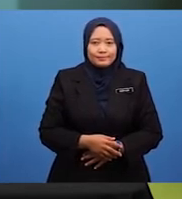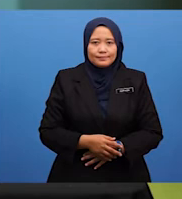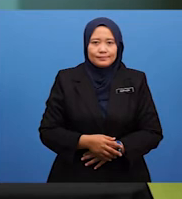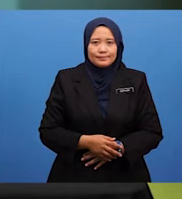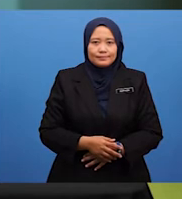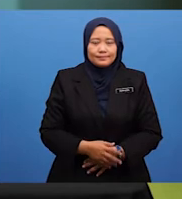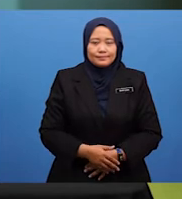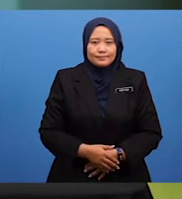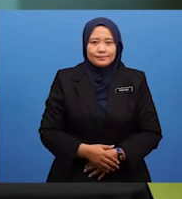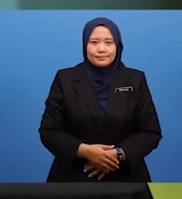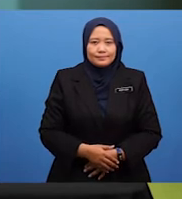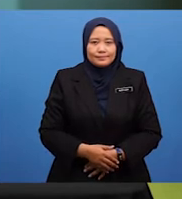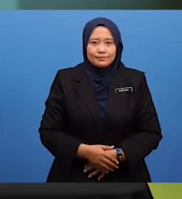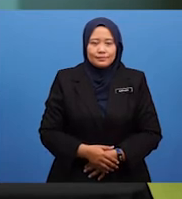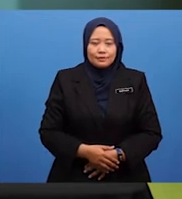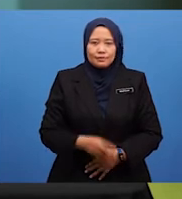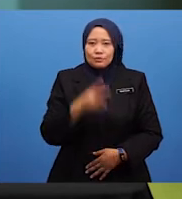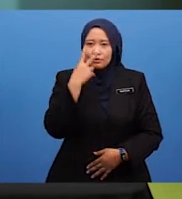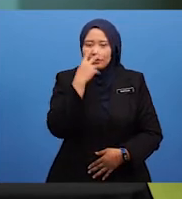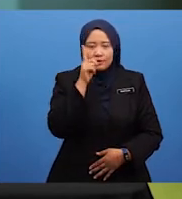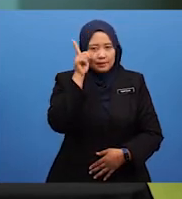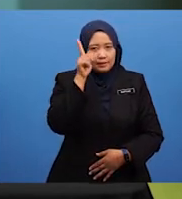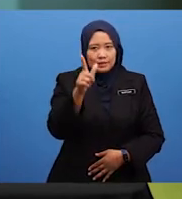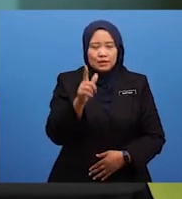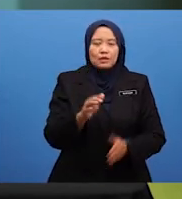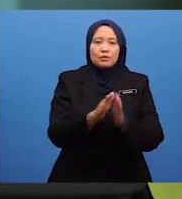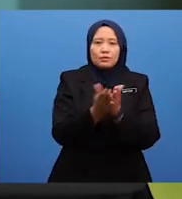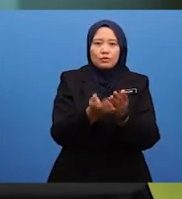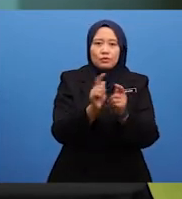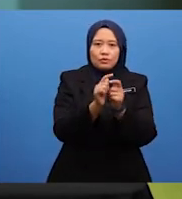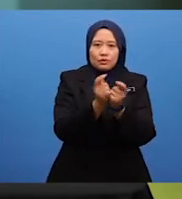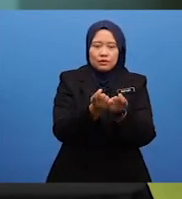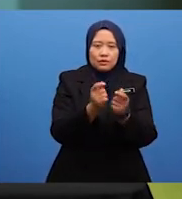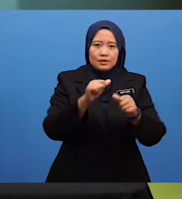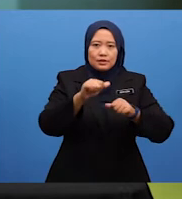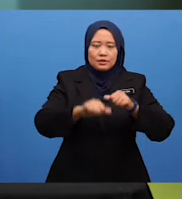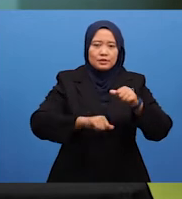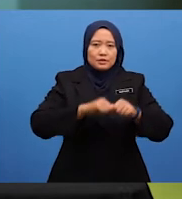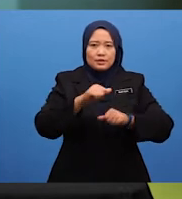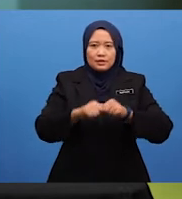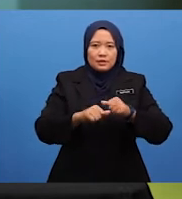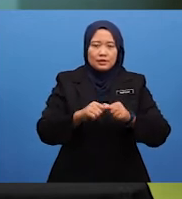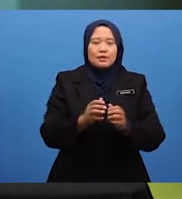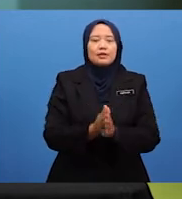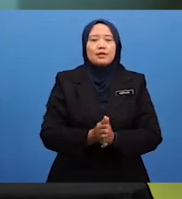soalan pengukuhan dari buku teks Sains Tahun 6 dalam ruangan cabar